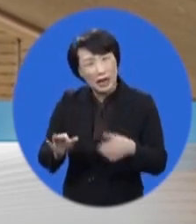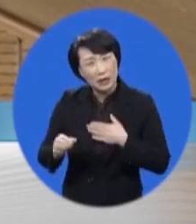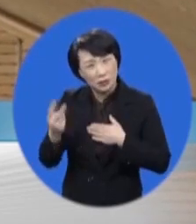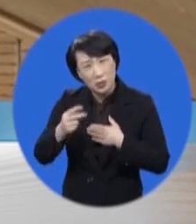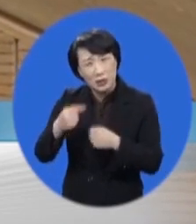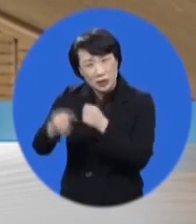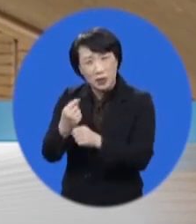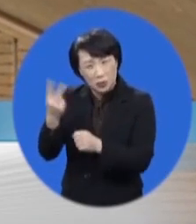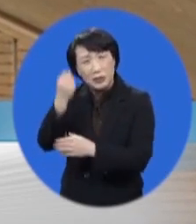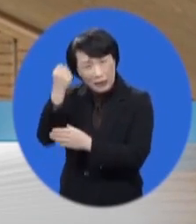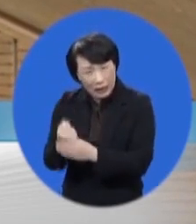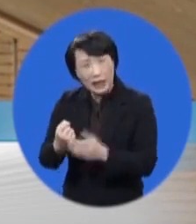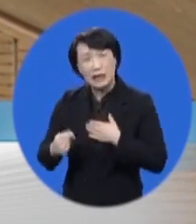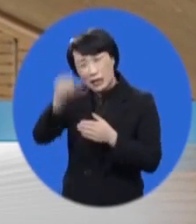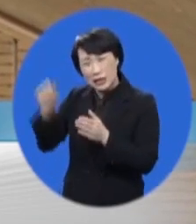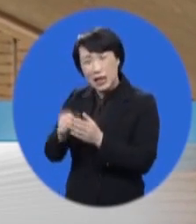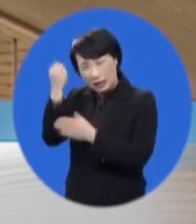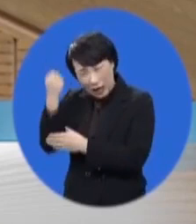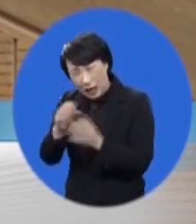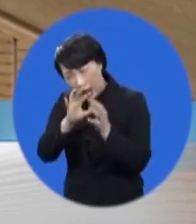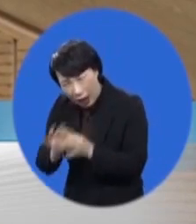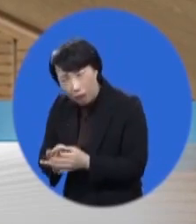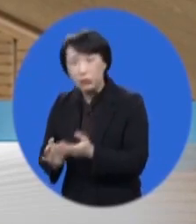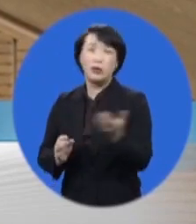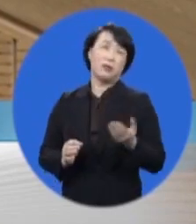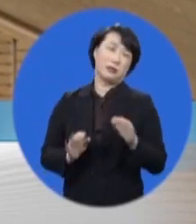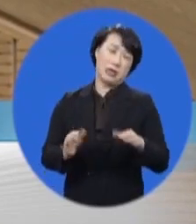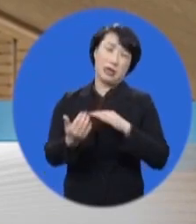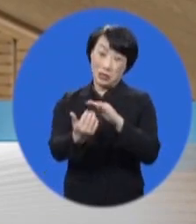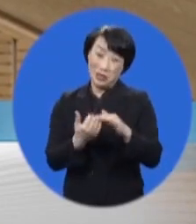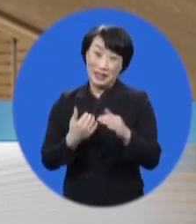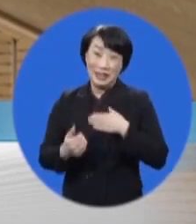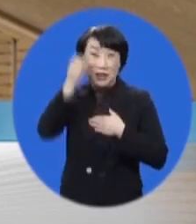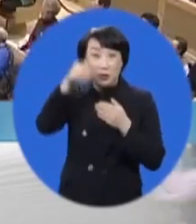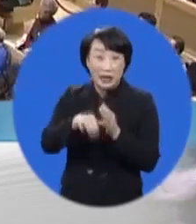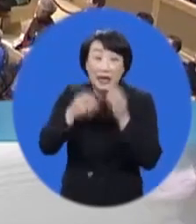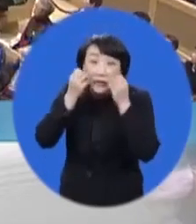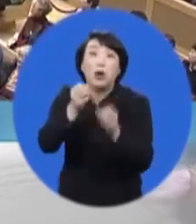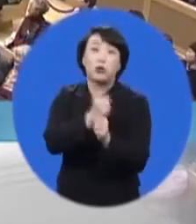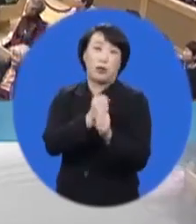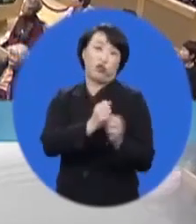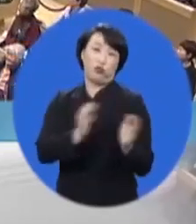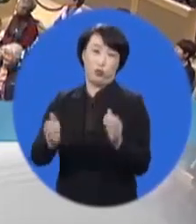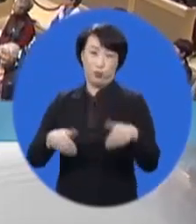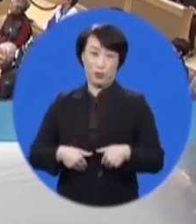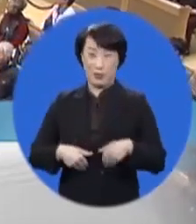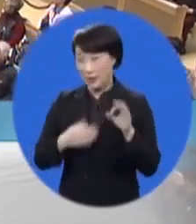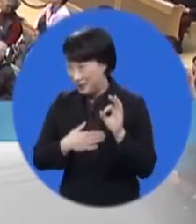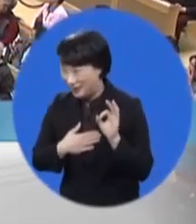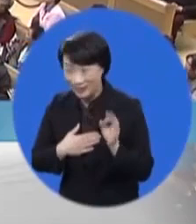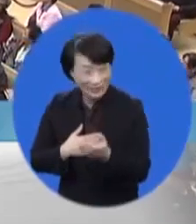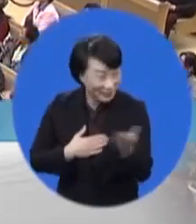또 낡아진다. 네 인생이 낡아지기 전에 네 영혼의 때 새것을 만들어라.